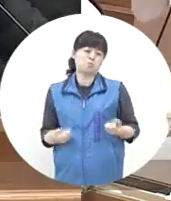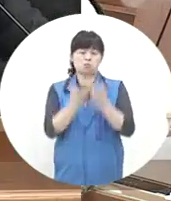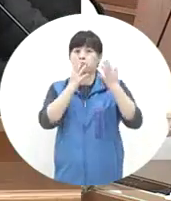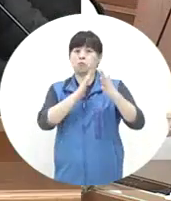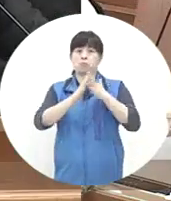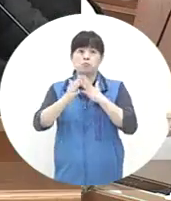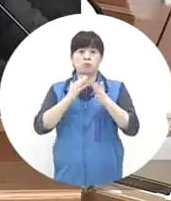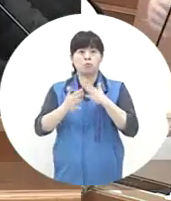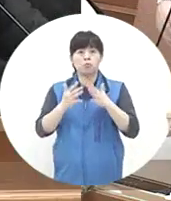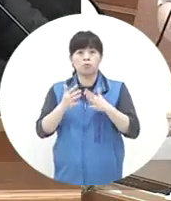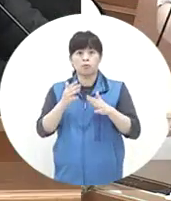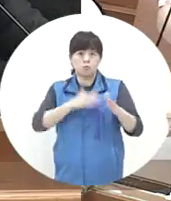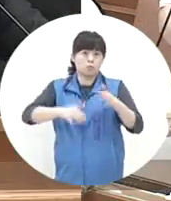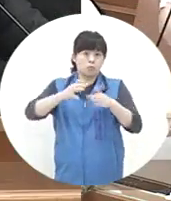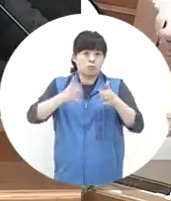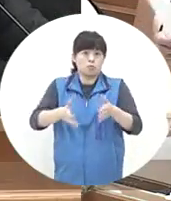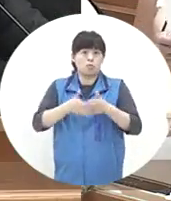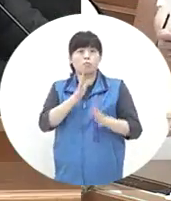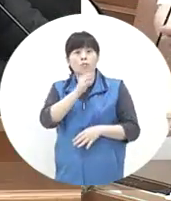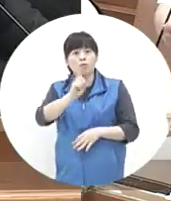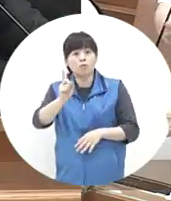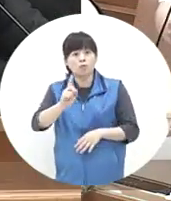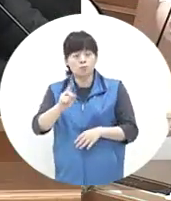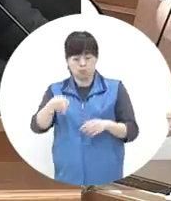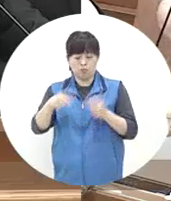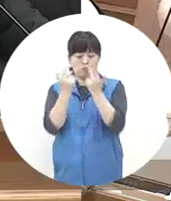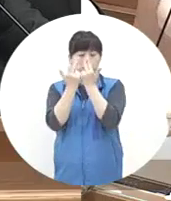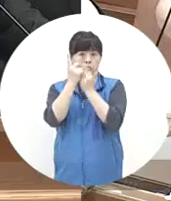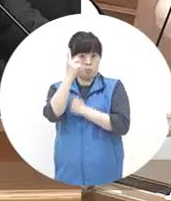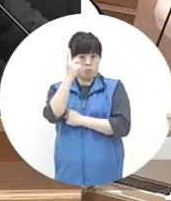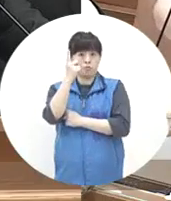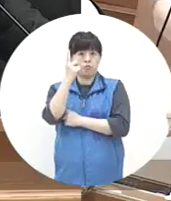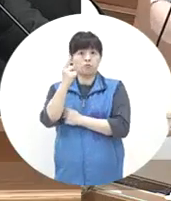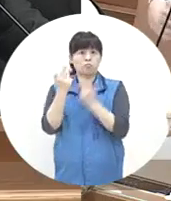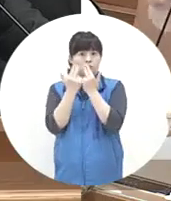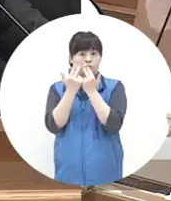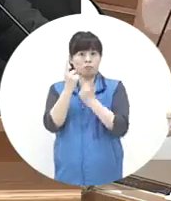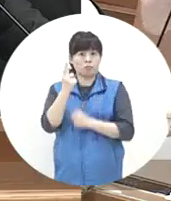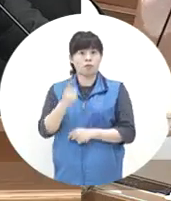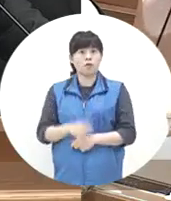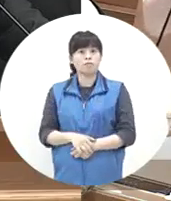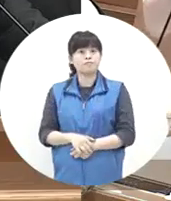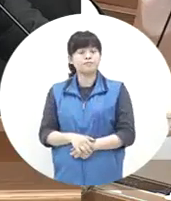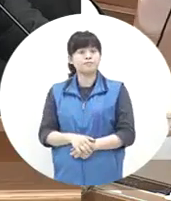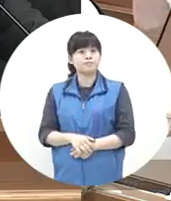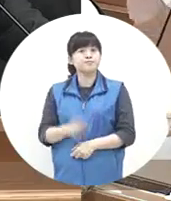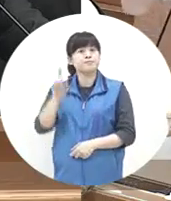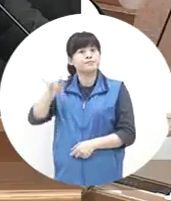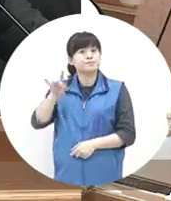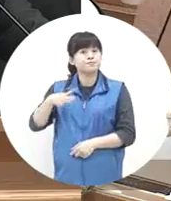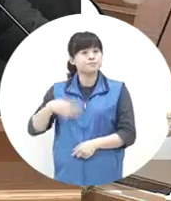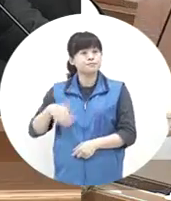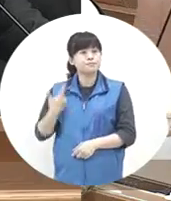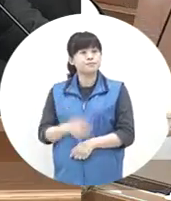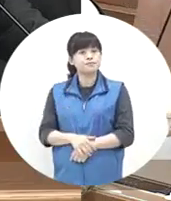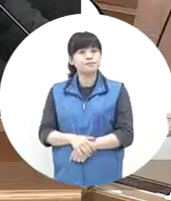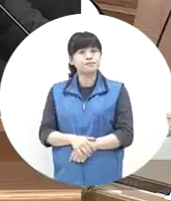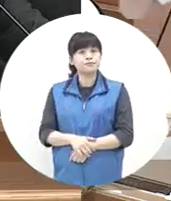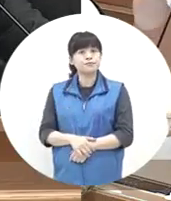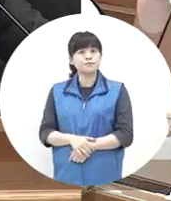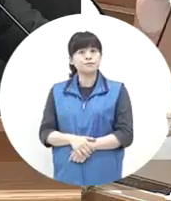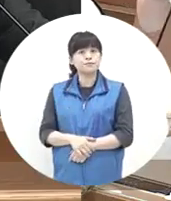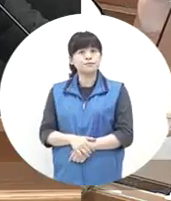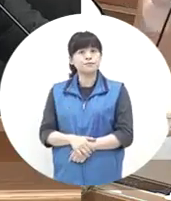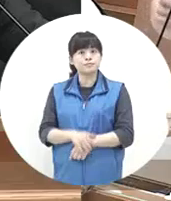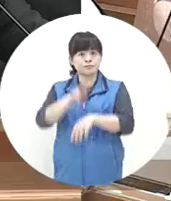的时候，有一个更重要的，在我们新北啊，是在哪里？你知道吗？淡水河口， 淡